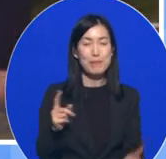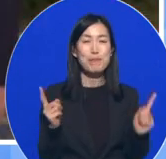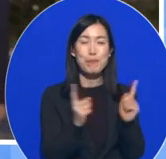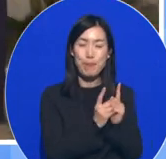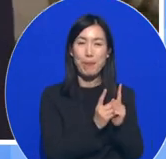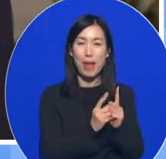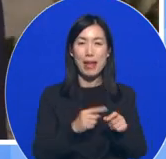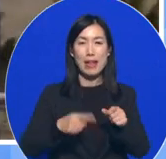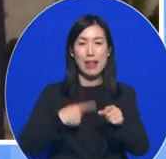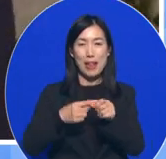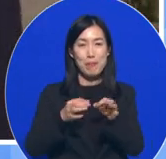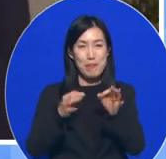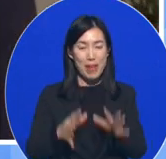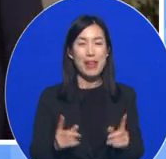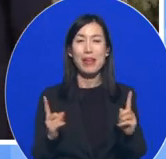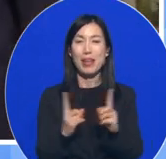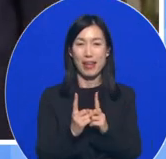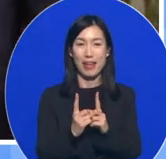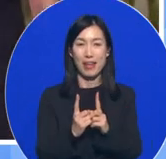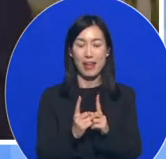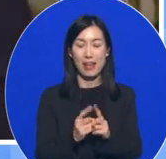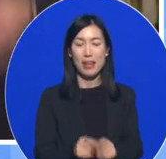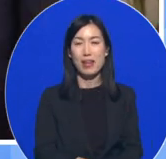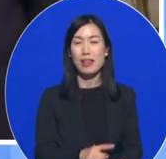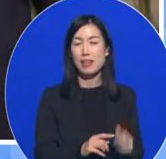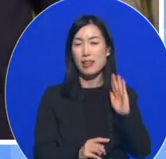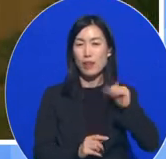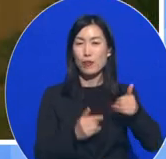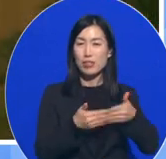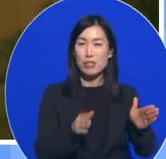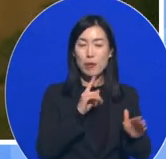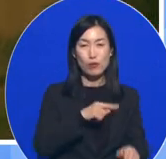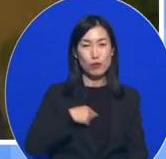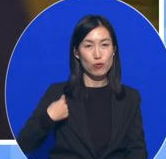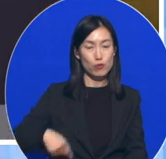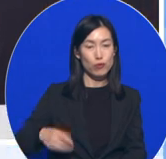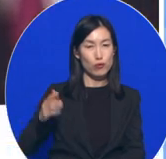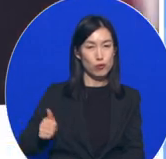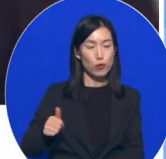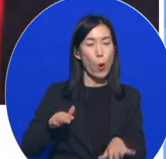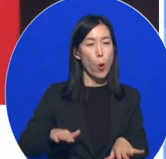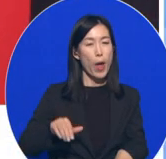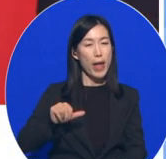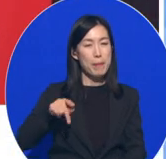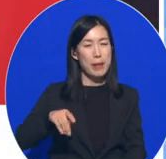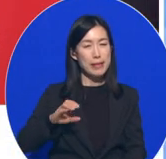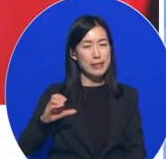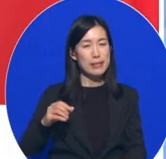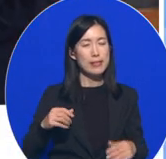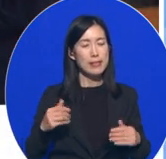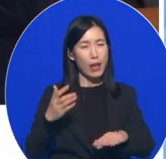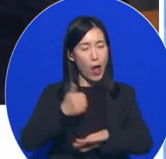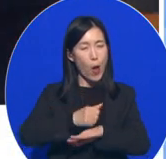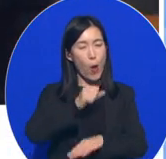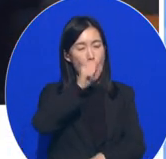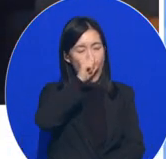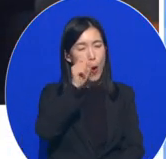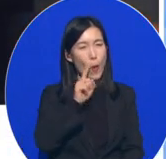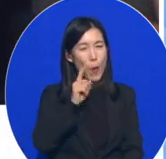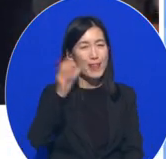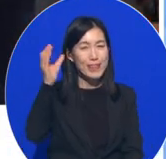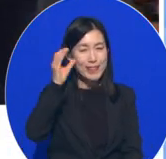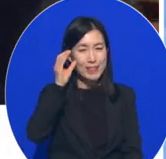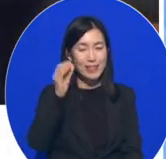만에 마주한 건데요 대통령실은 시진핑 주석이 이번 에펙의 좋은 성과를 확신한다이를 위해 한중